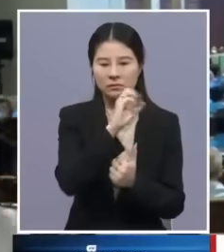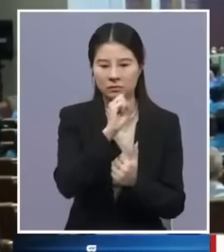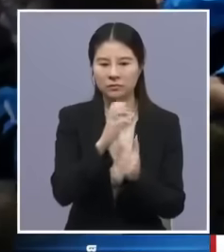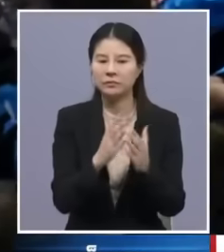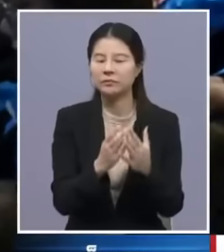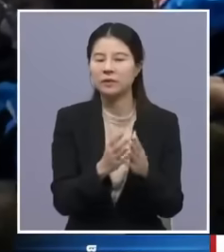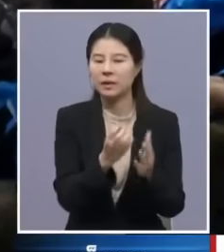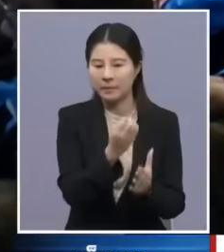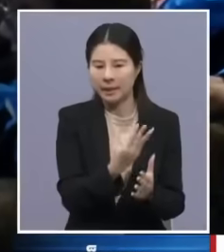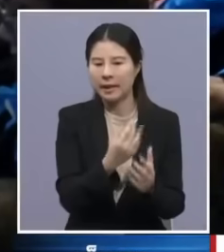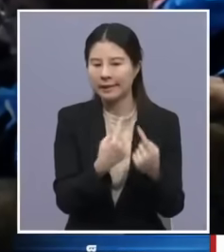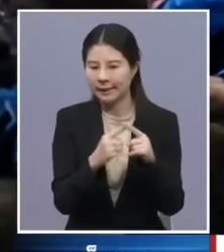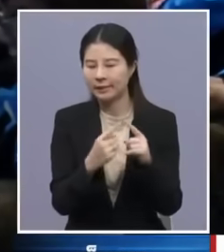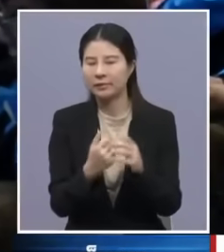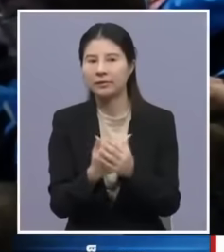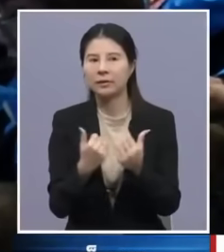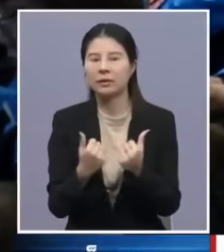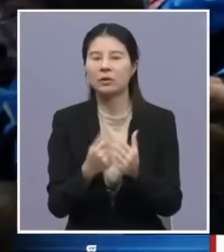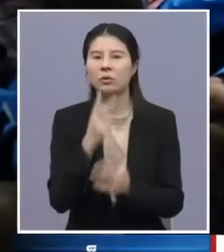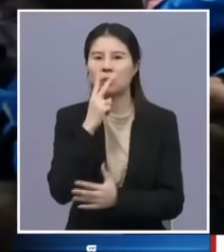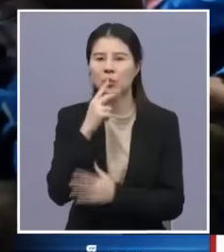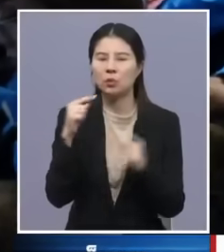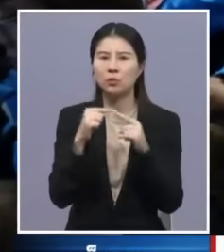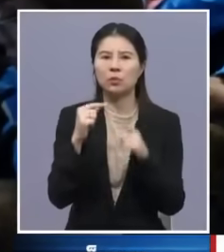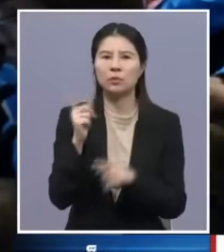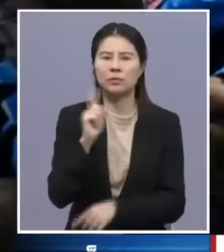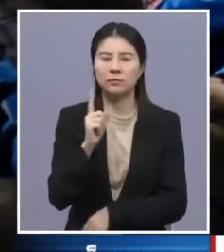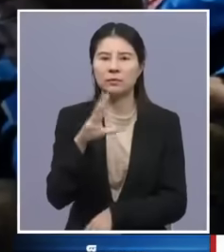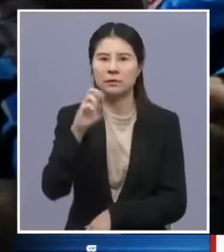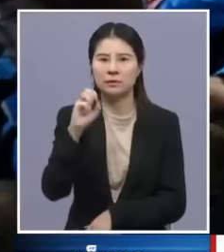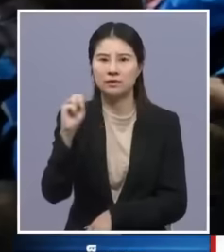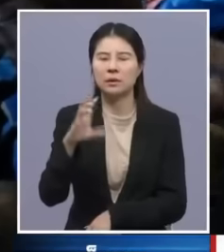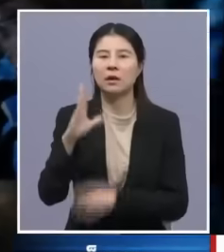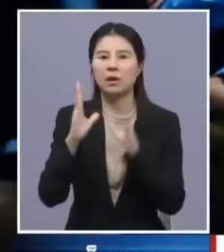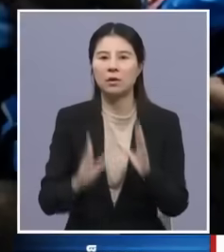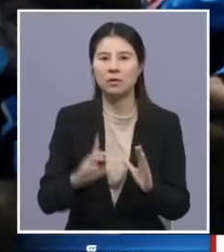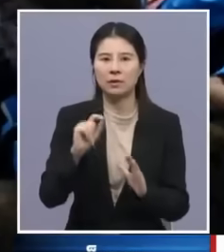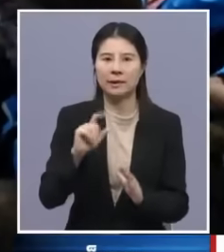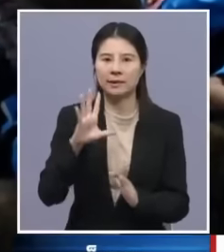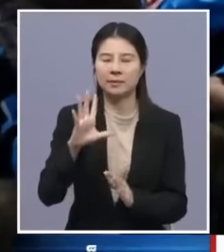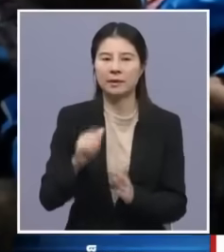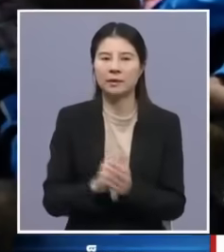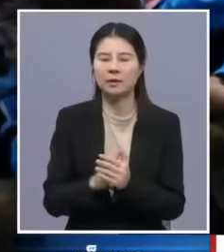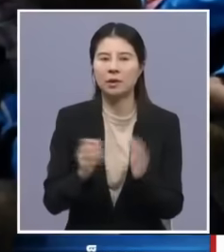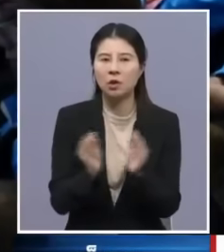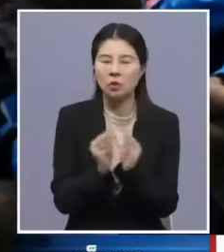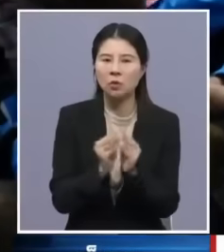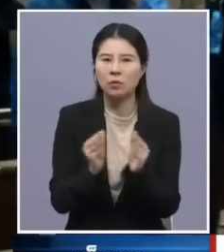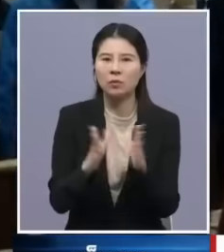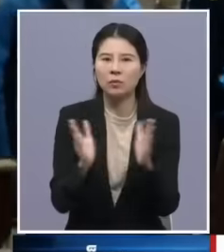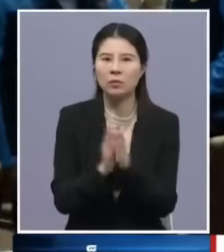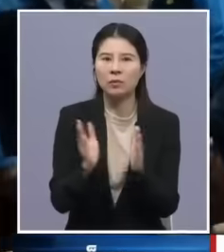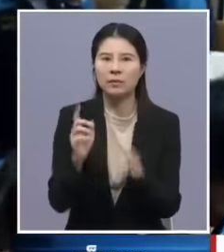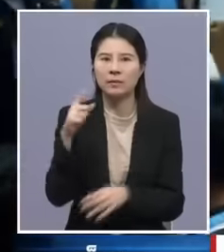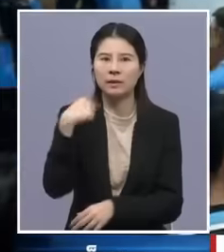าดนี้แล้วถ้าเกิดว่าจะให้ไปสะท้อนดูกันหน่อยว่าส.ส.ส่วนใหญ่25คนเขาอยู่ในฝั่งในฝักฝ่ายใครให้ไป